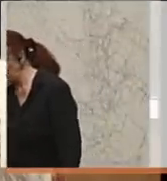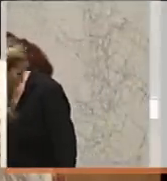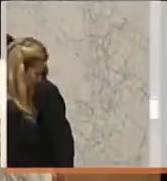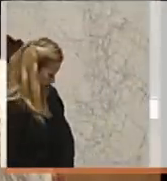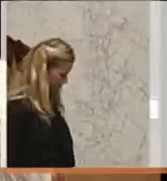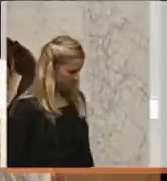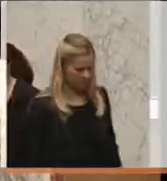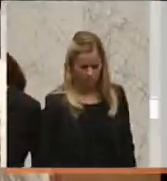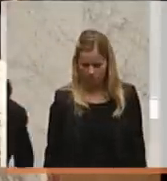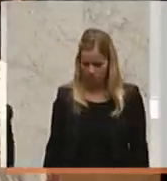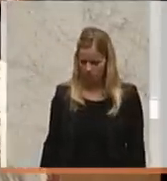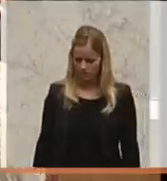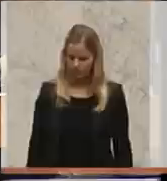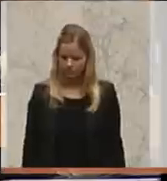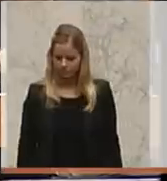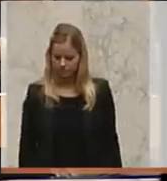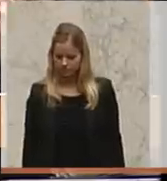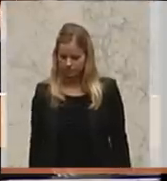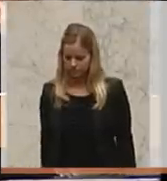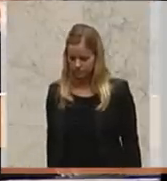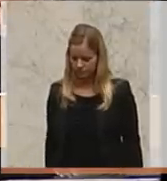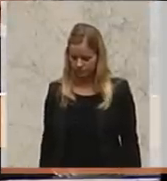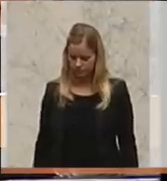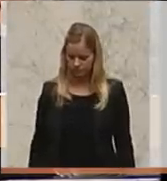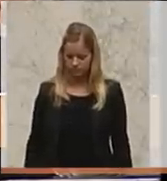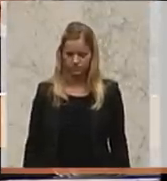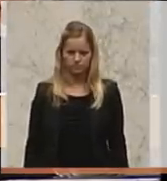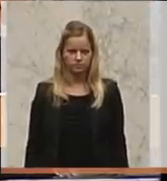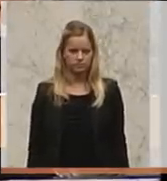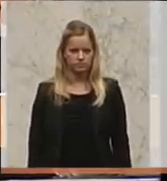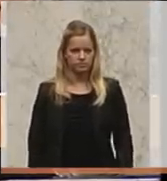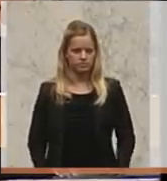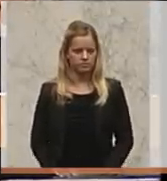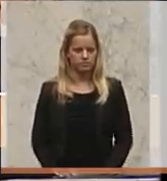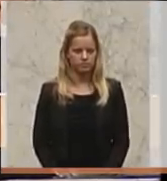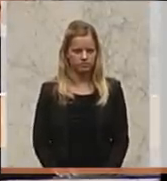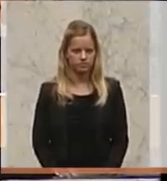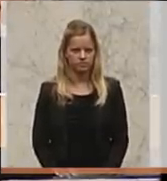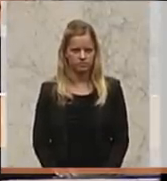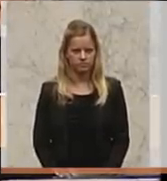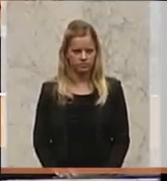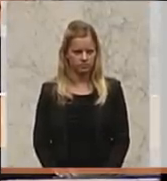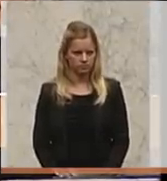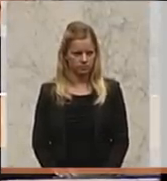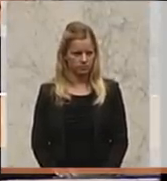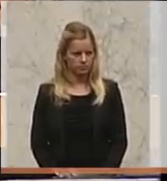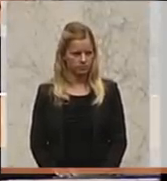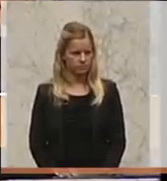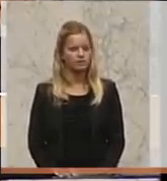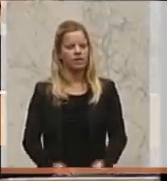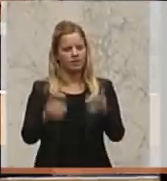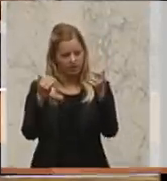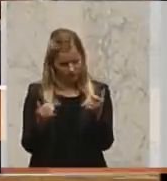Kontert Staatssekretär Josef Ostermeier. Ja, und der nächste Redner ist gleich am Wort und es ist